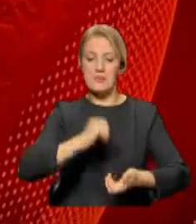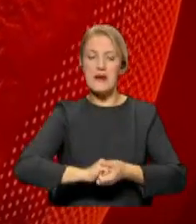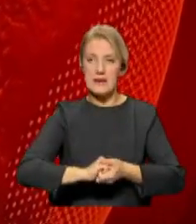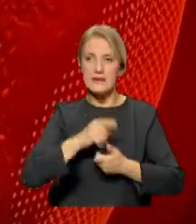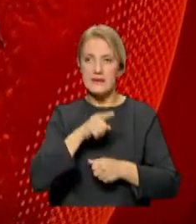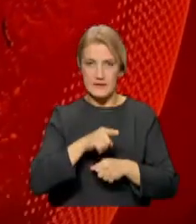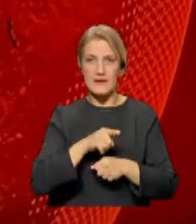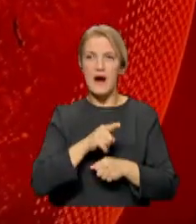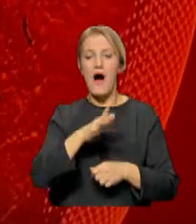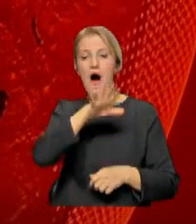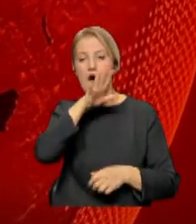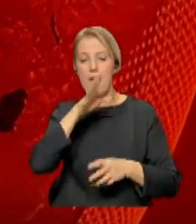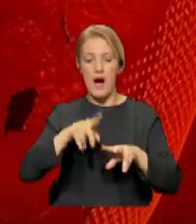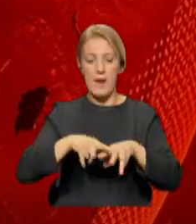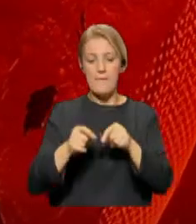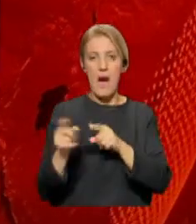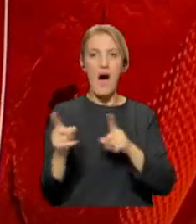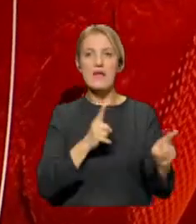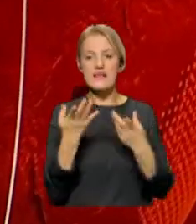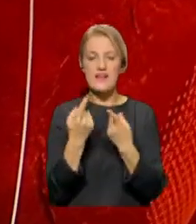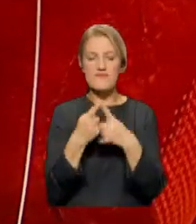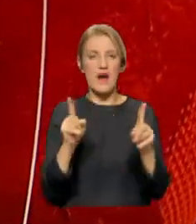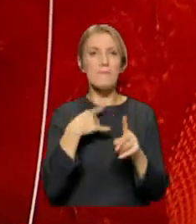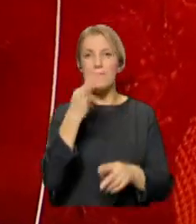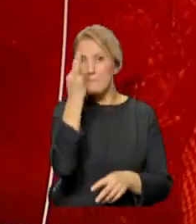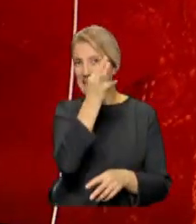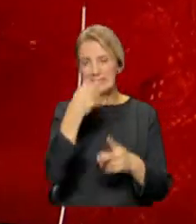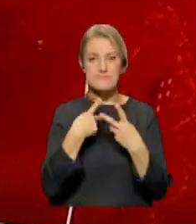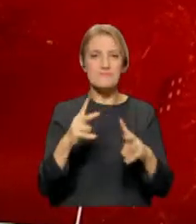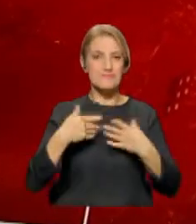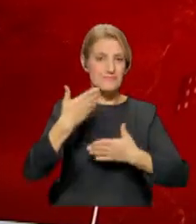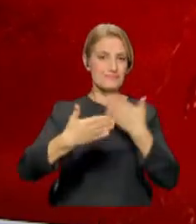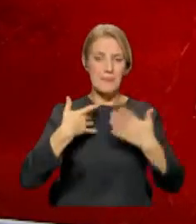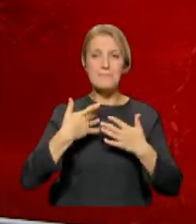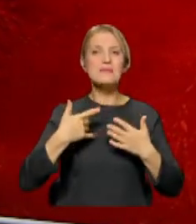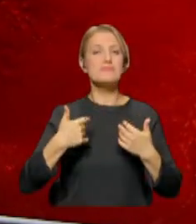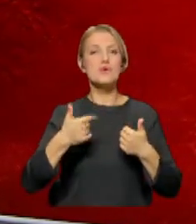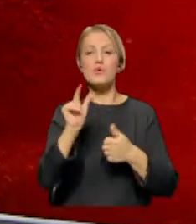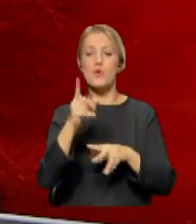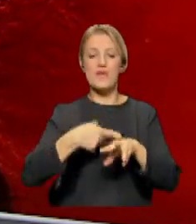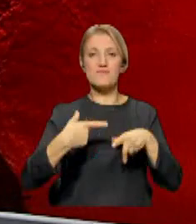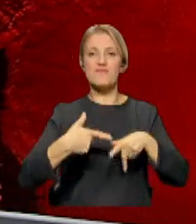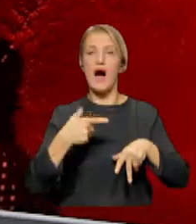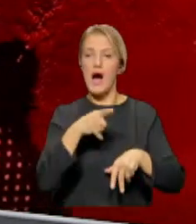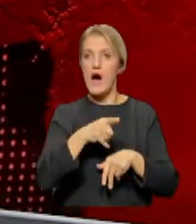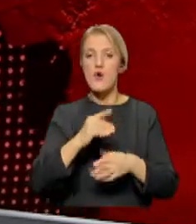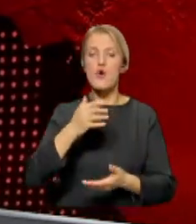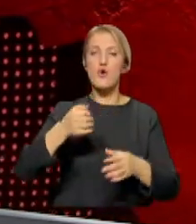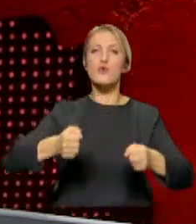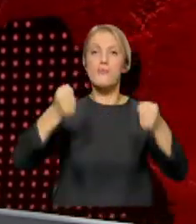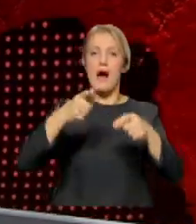teşkilatıyla Avrupa Birliği arasında diye basitçe açıklayın bizim takımlarımız şu anda UEFA kupalarında